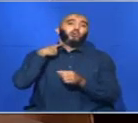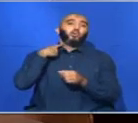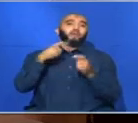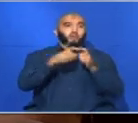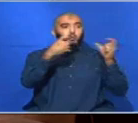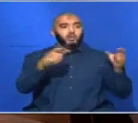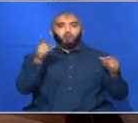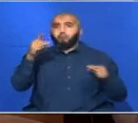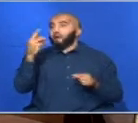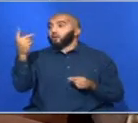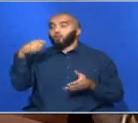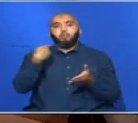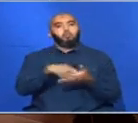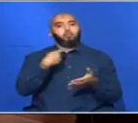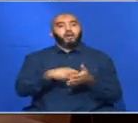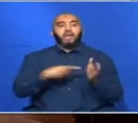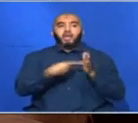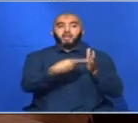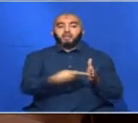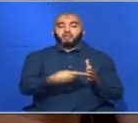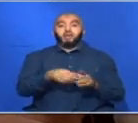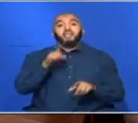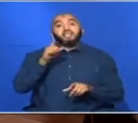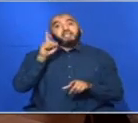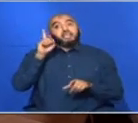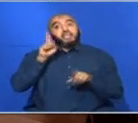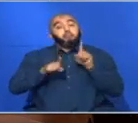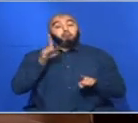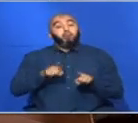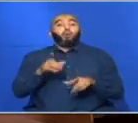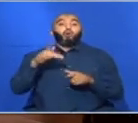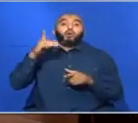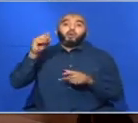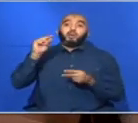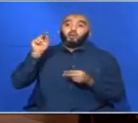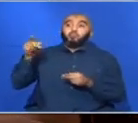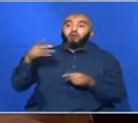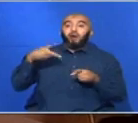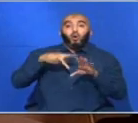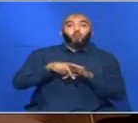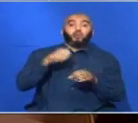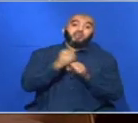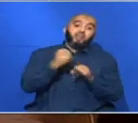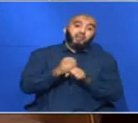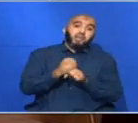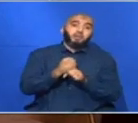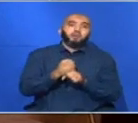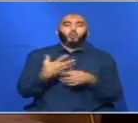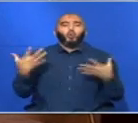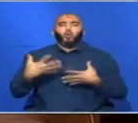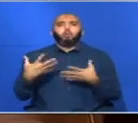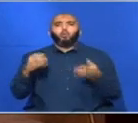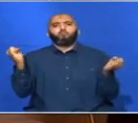بنسبه شركتهما اذا كانت 50 50 او 60 ربعين او 70 و30 المهم